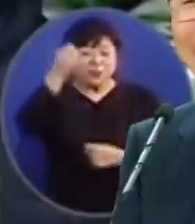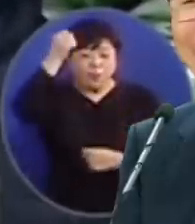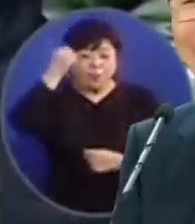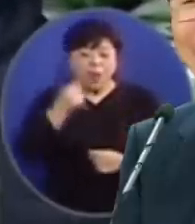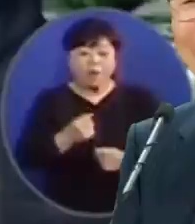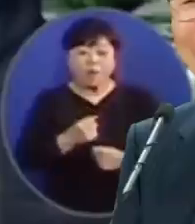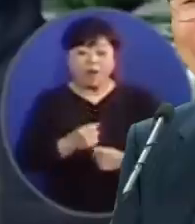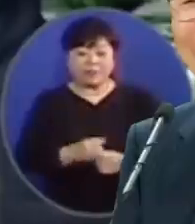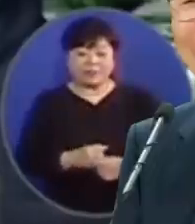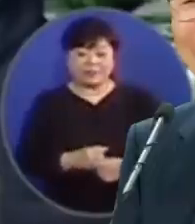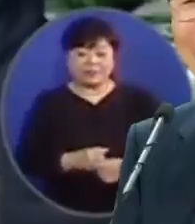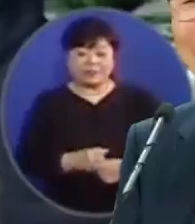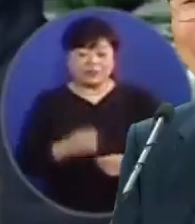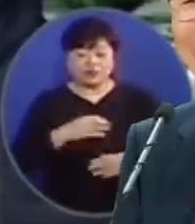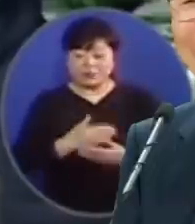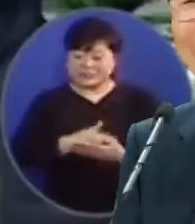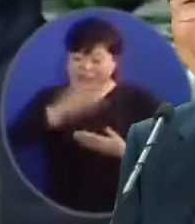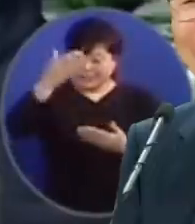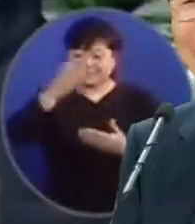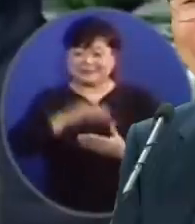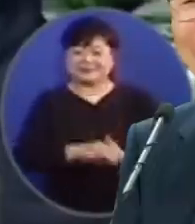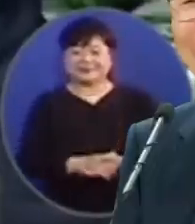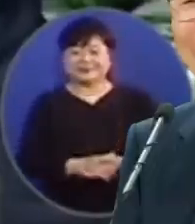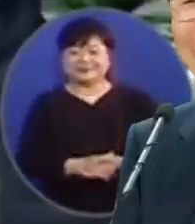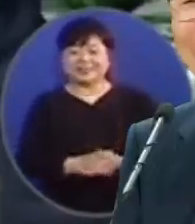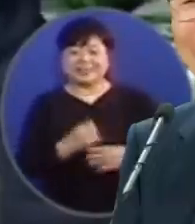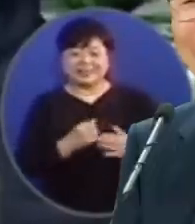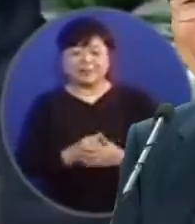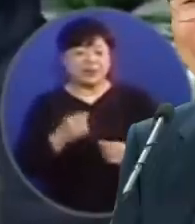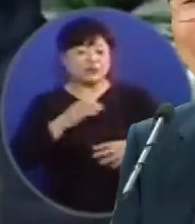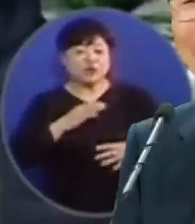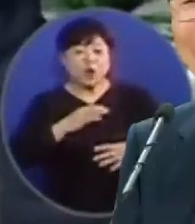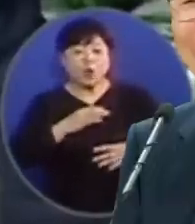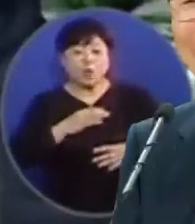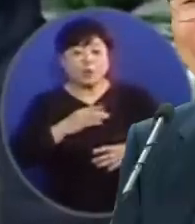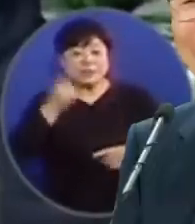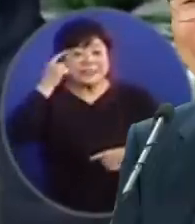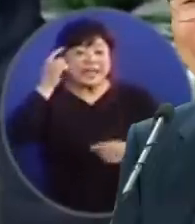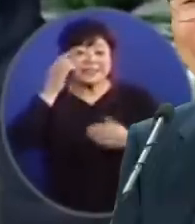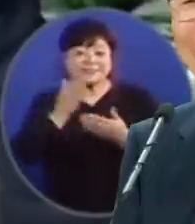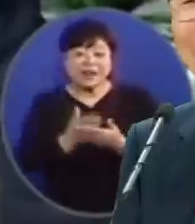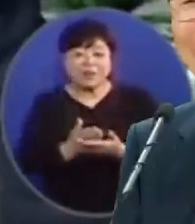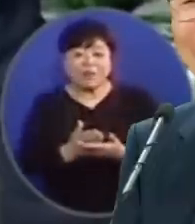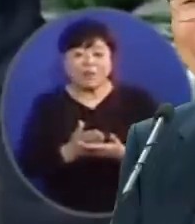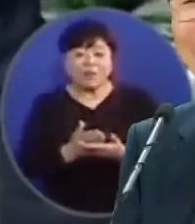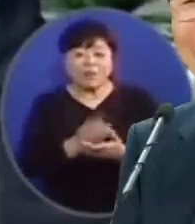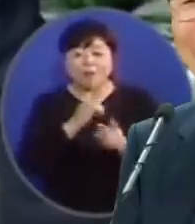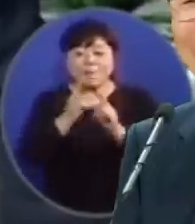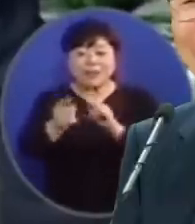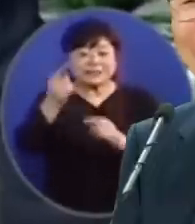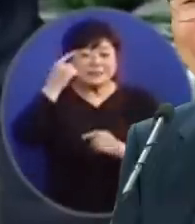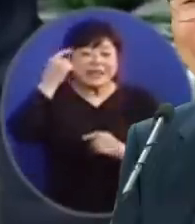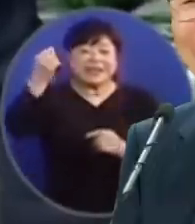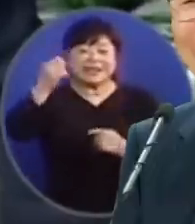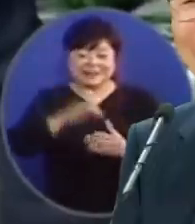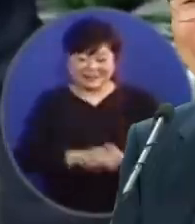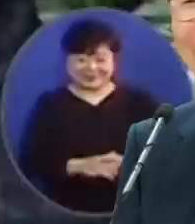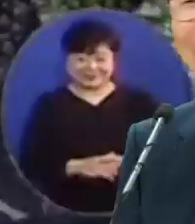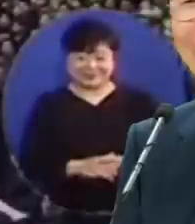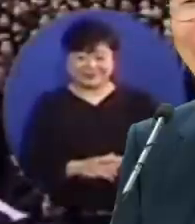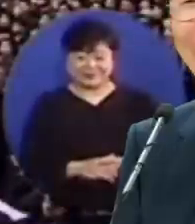외우면 두려움은 마음속에 사라지는 것입니다. 그러므로 두려움을 생각하지 마시고 말씀을 생각해야 되는